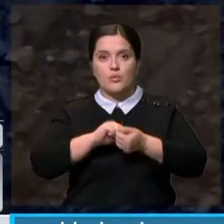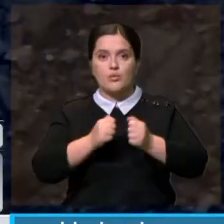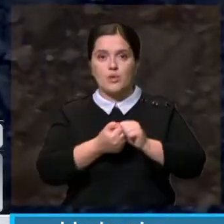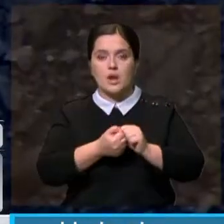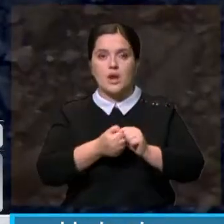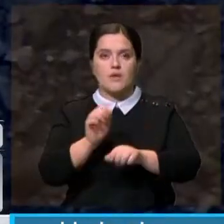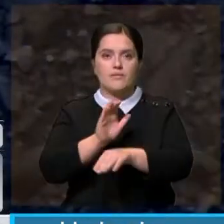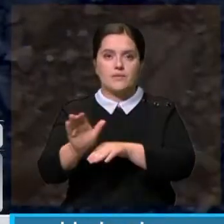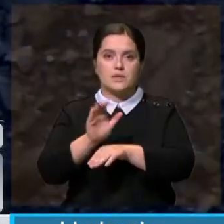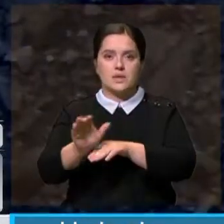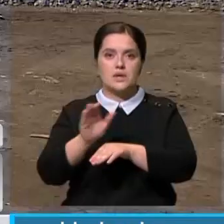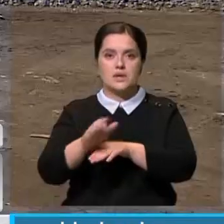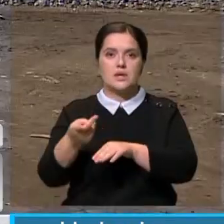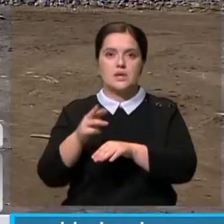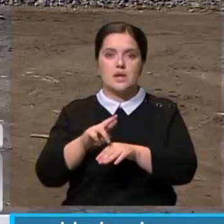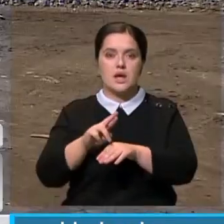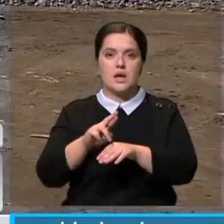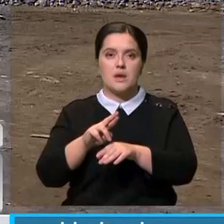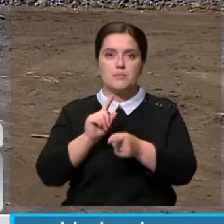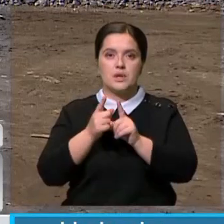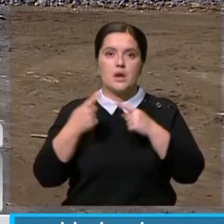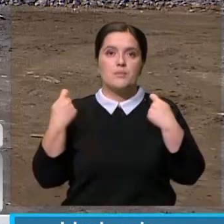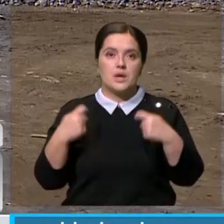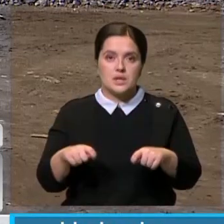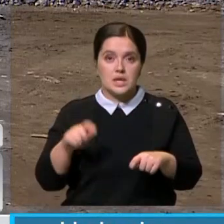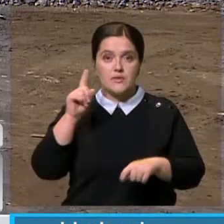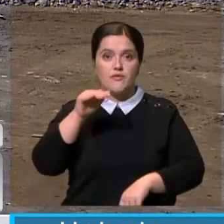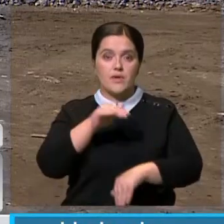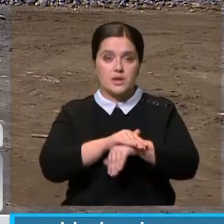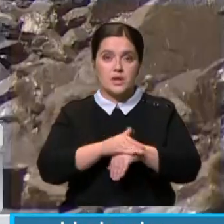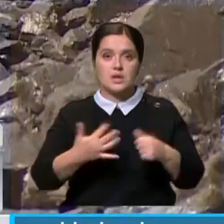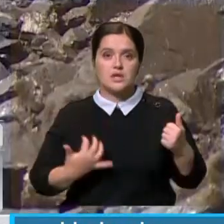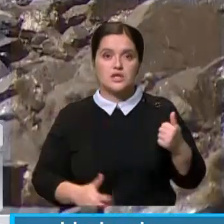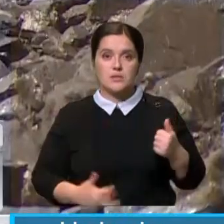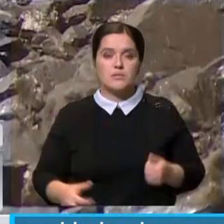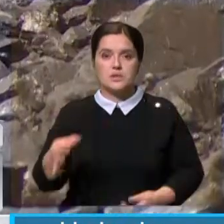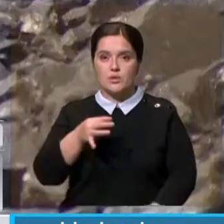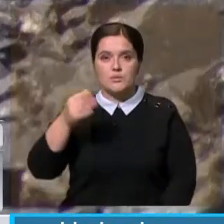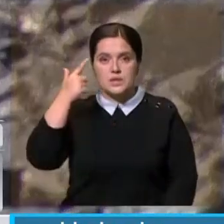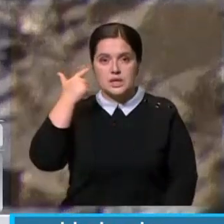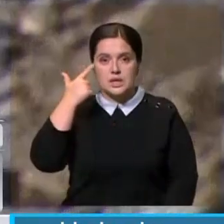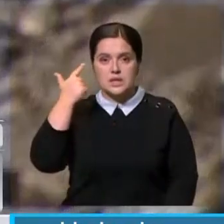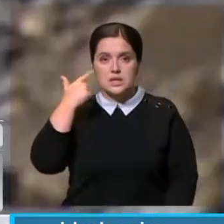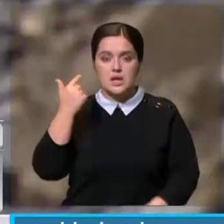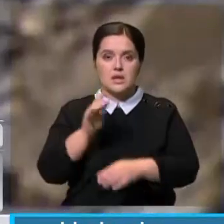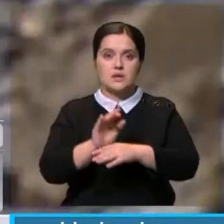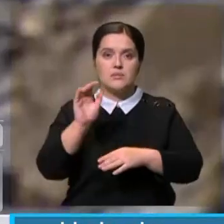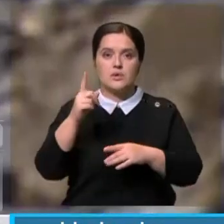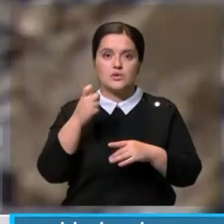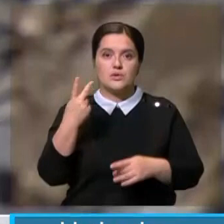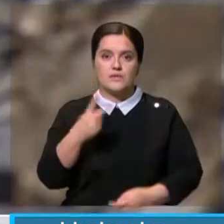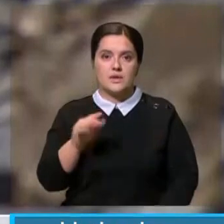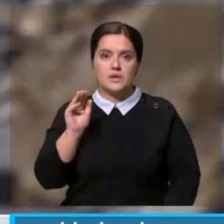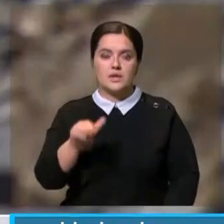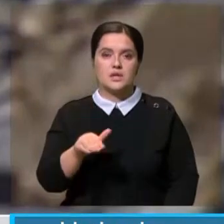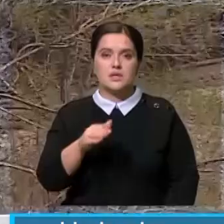уголь беспрепятственно вывозили в соседние страны для перепродажи. Известен факт, когда из Жамбылской области в Кыргызстан спекулянты